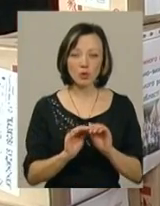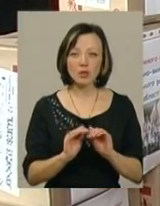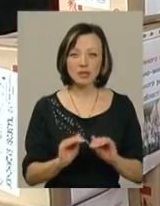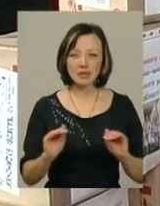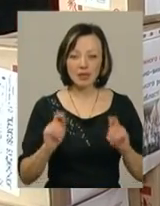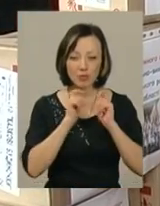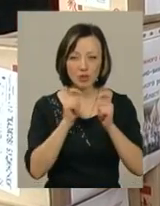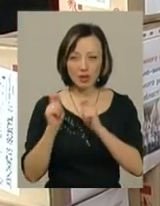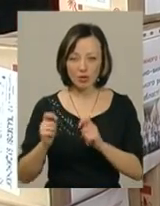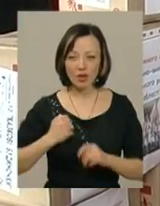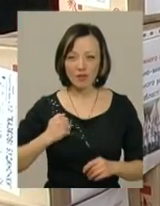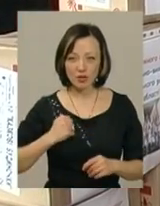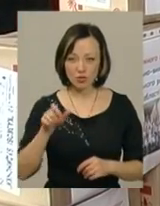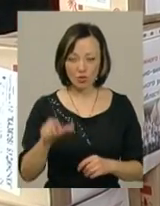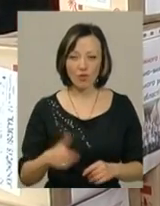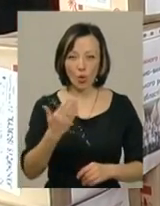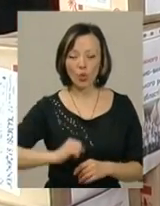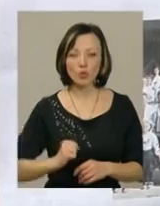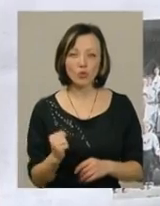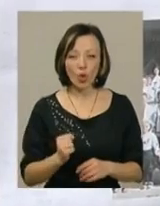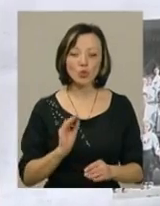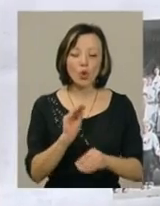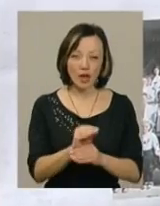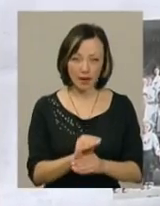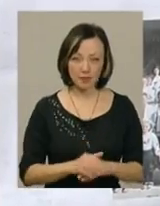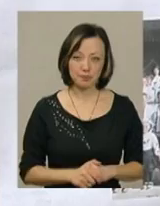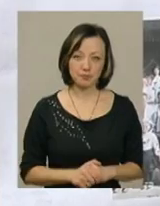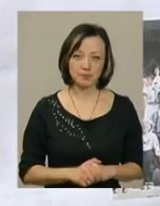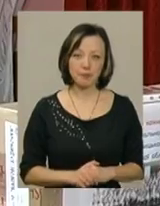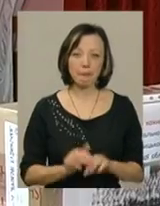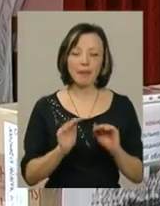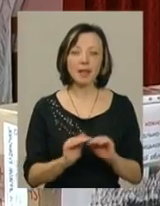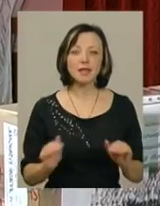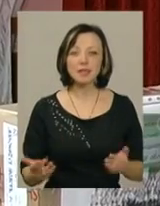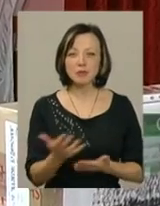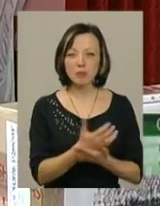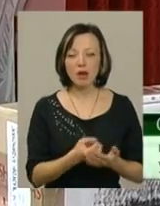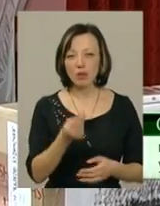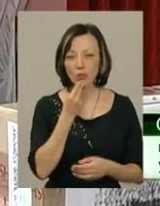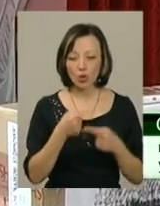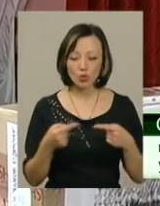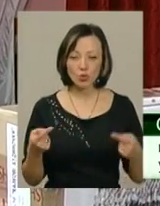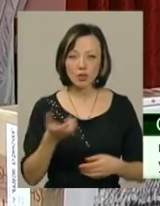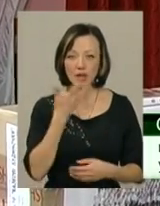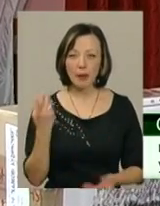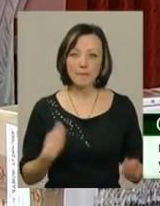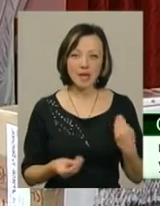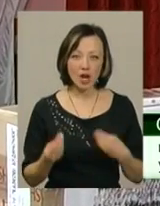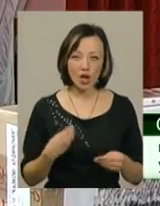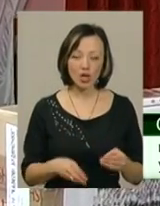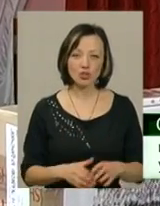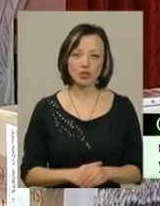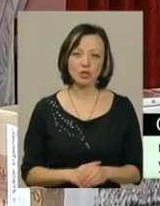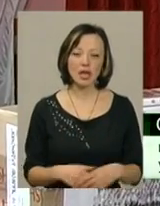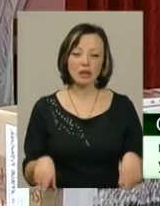доброволець Іван Мирний. Його побратим Олександр Попов додає. Діти збирали продукти, теплі речі.